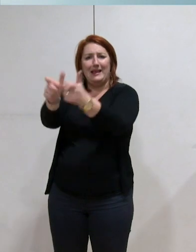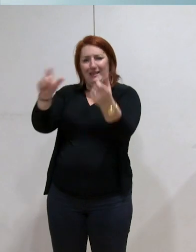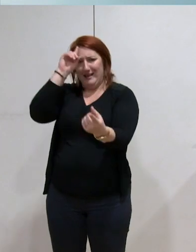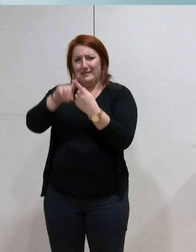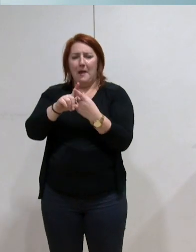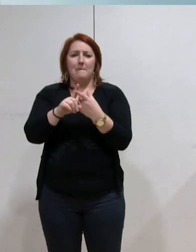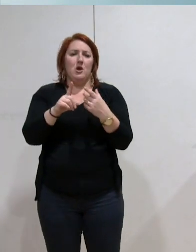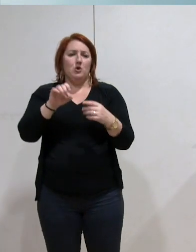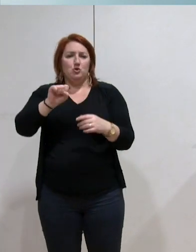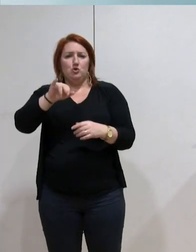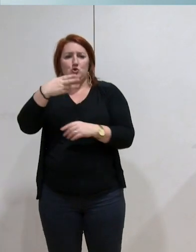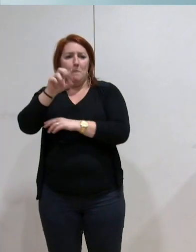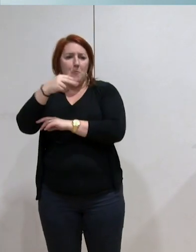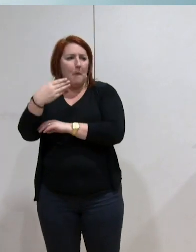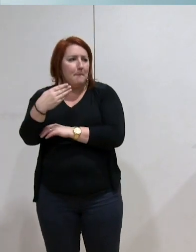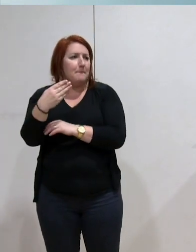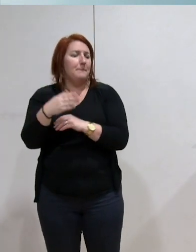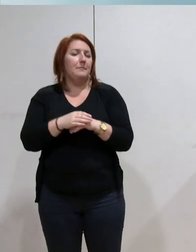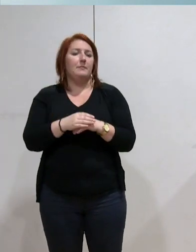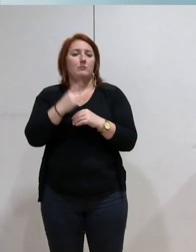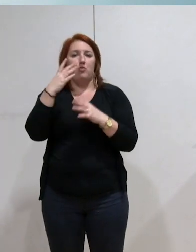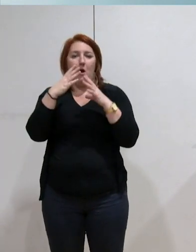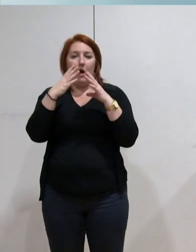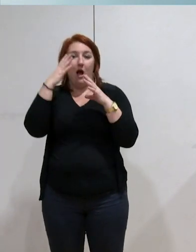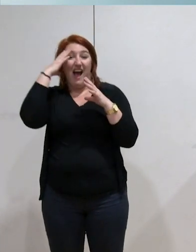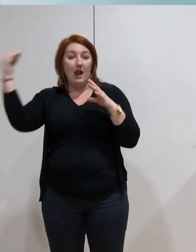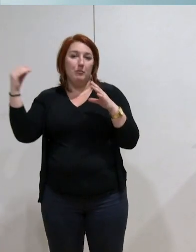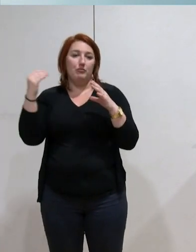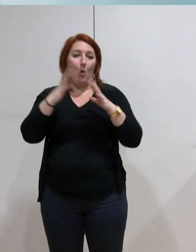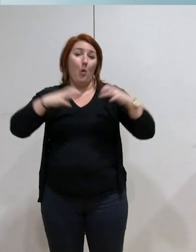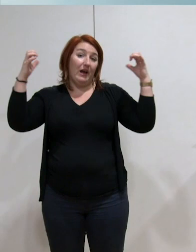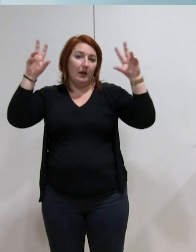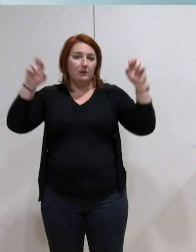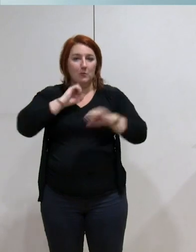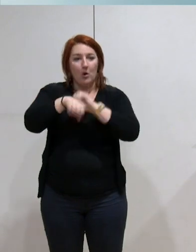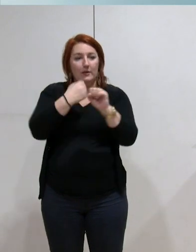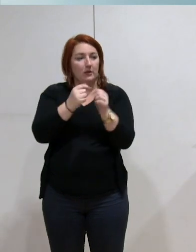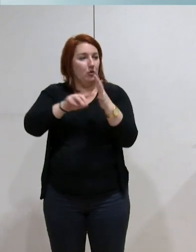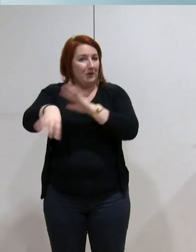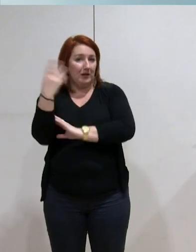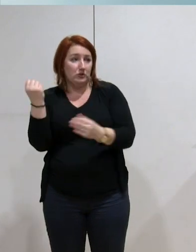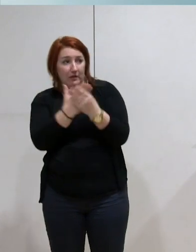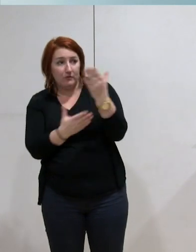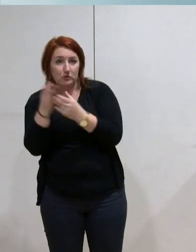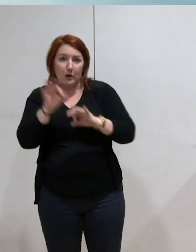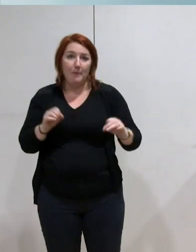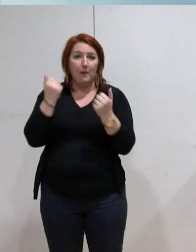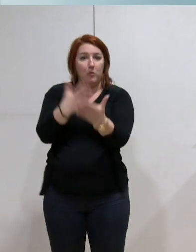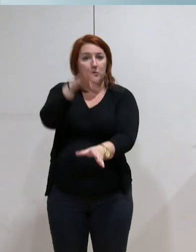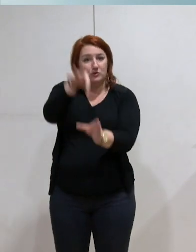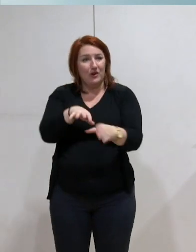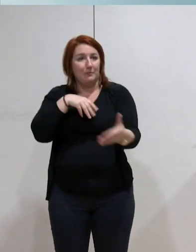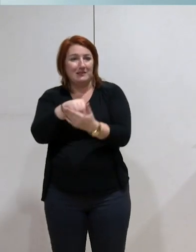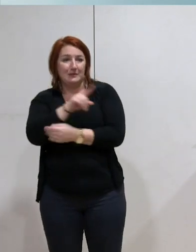expositions le SOMUM pour ALP congrès pour l'année 2014 pas d'intervention je la mets au voix qui ne prend pas part au